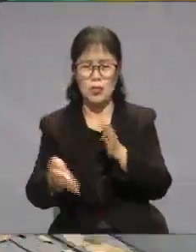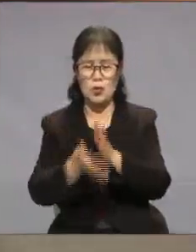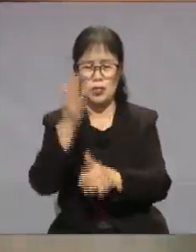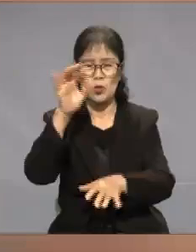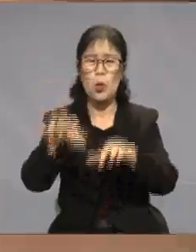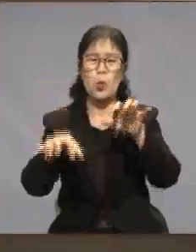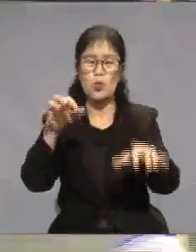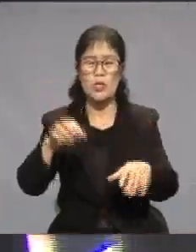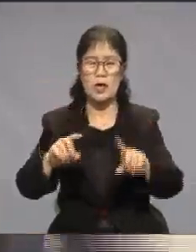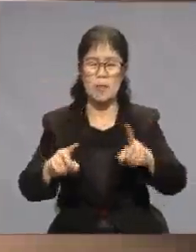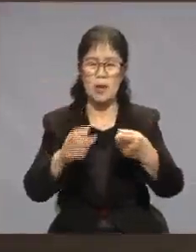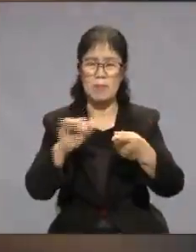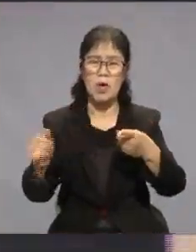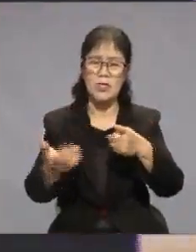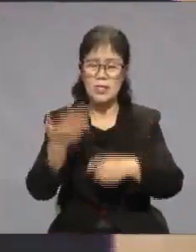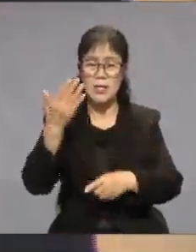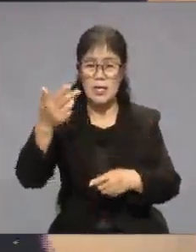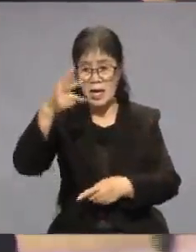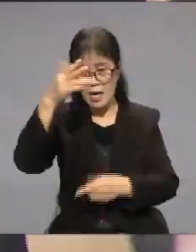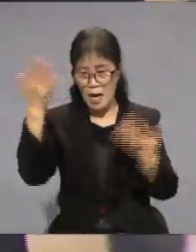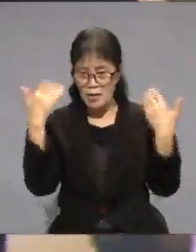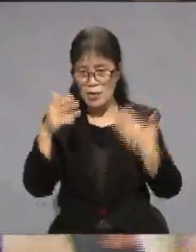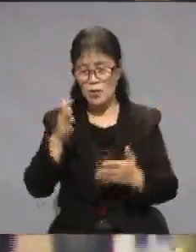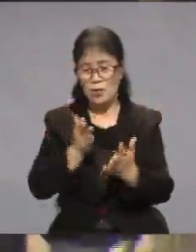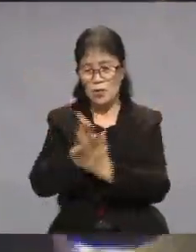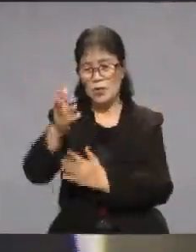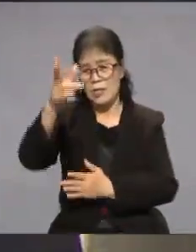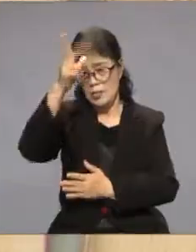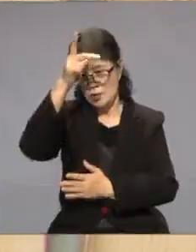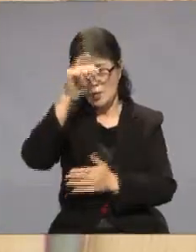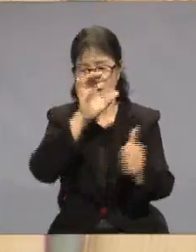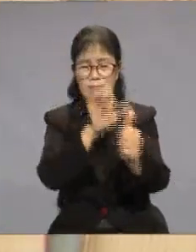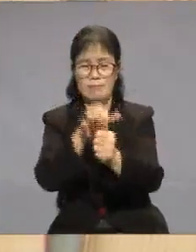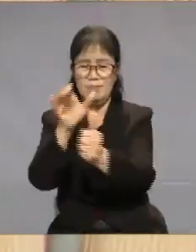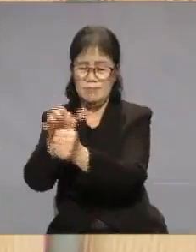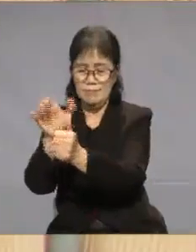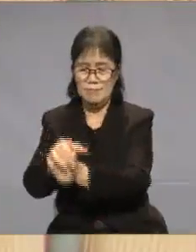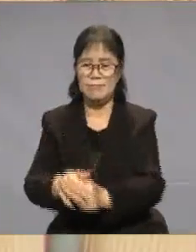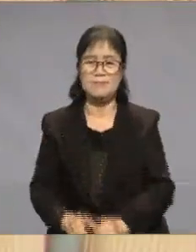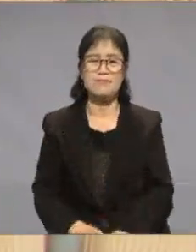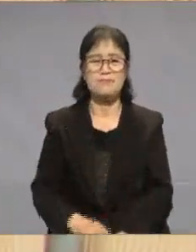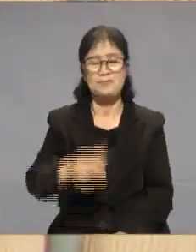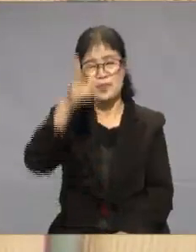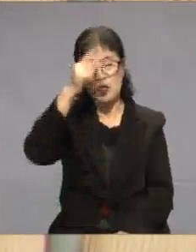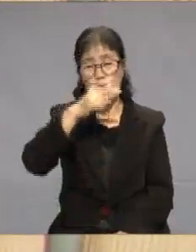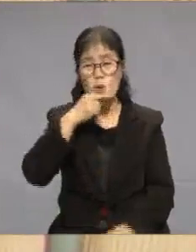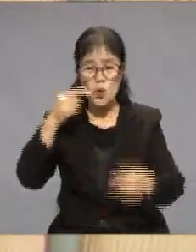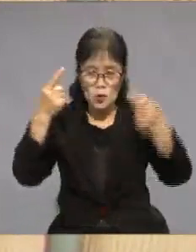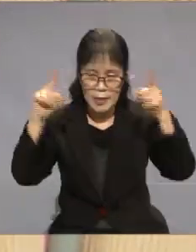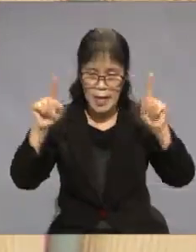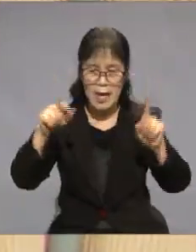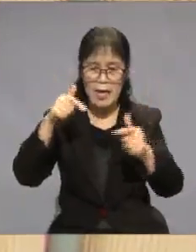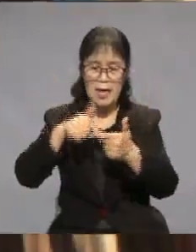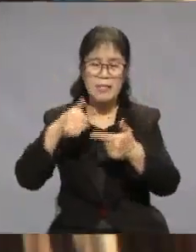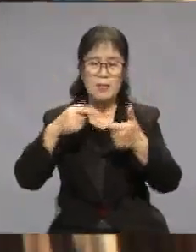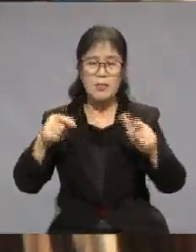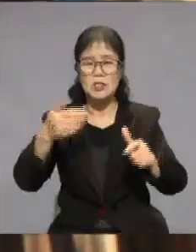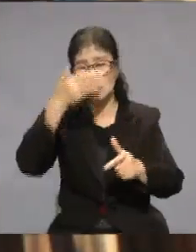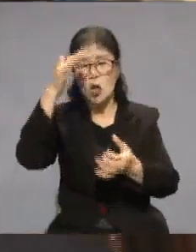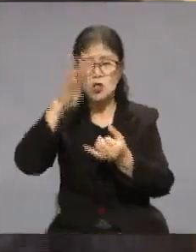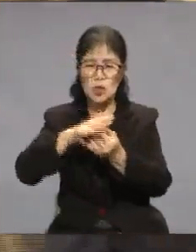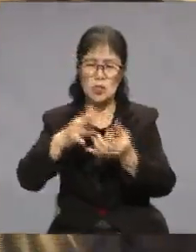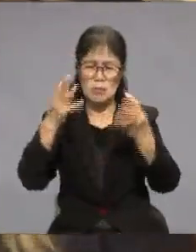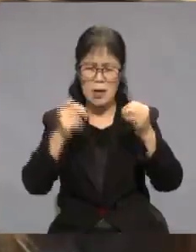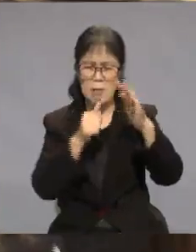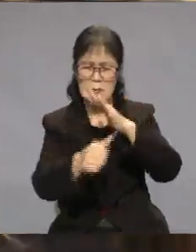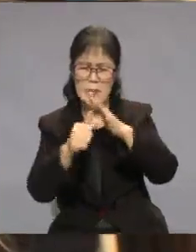곳곳에는 100명이 넘는 학교 전담경찰관이 배치됐습니다. 경찰은 홍대와 강남 등 청소년들이 즐겨 찾는